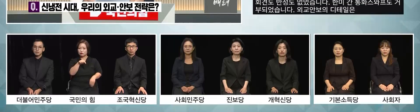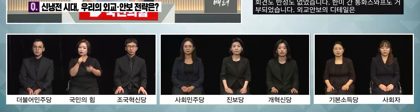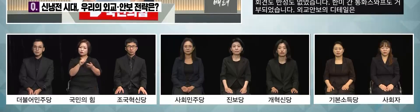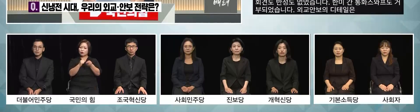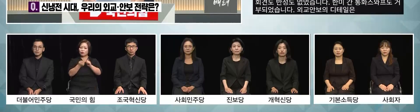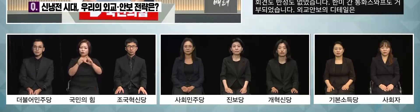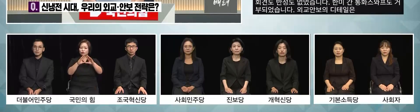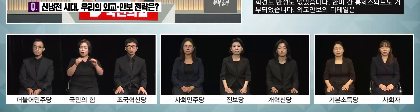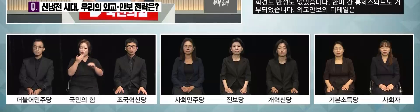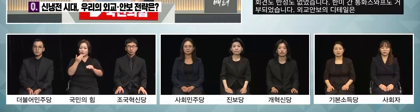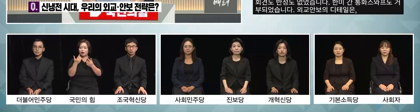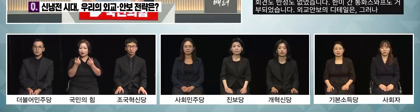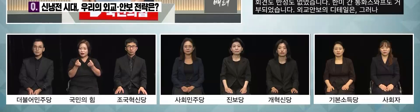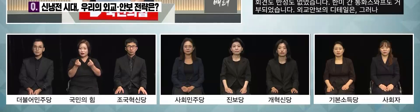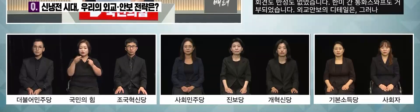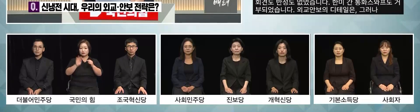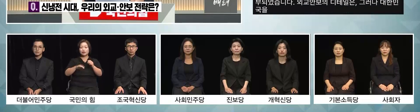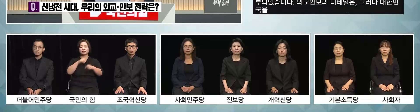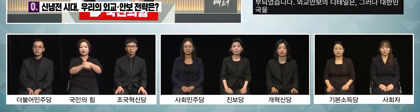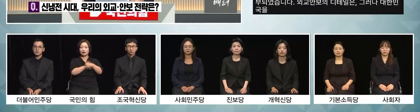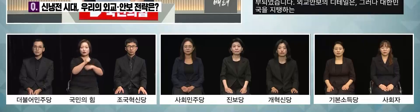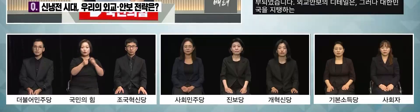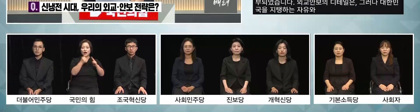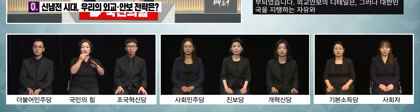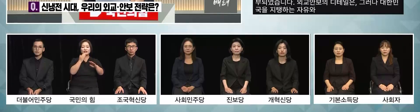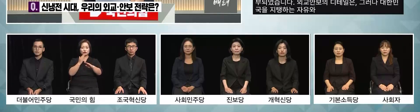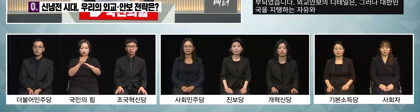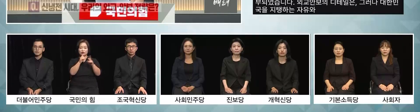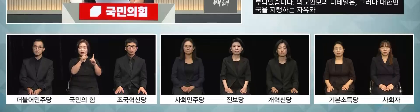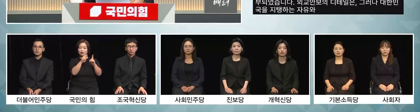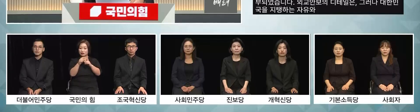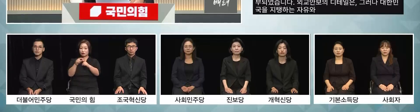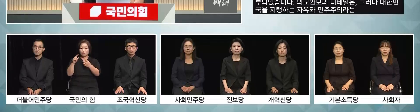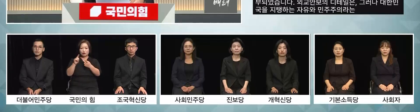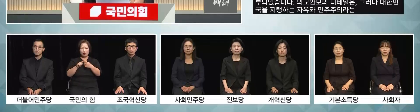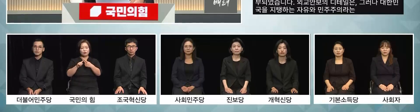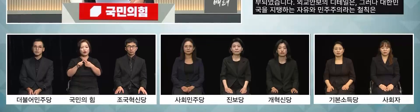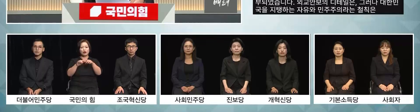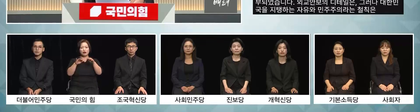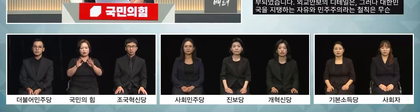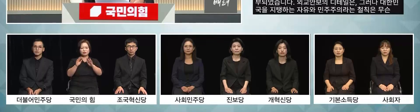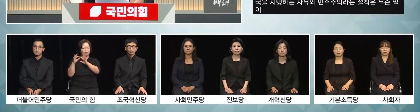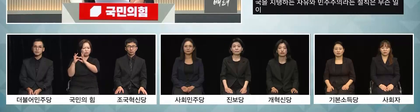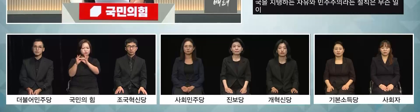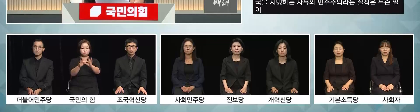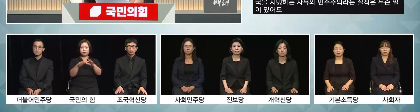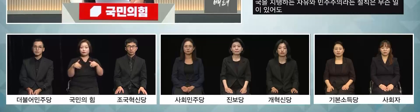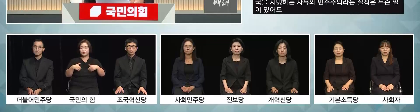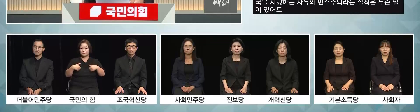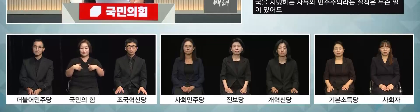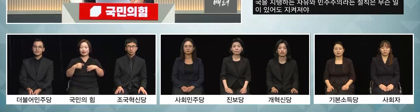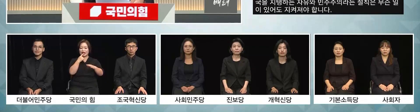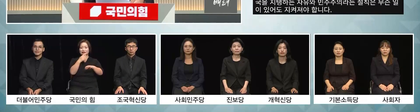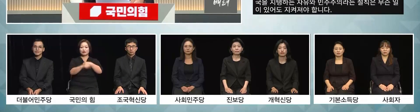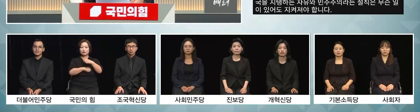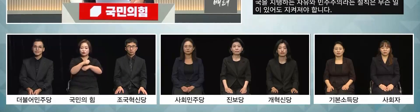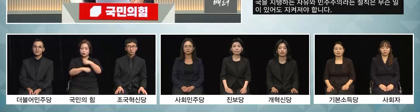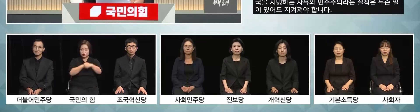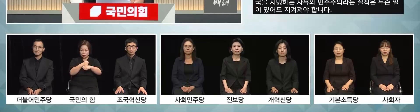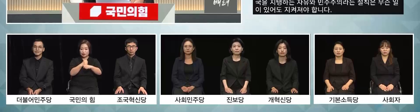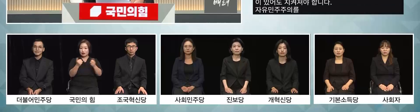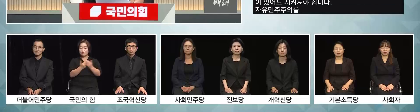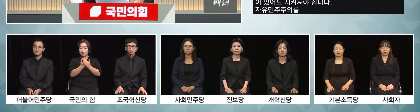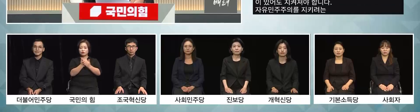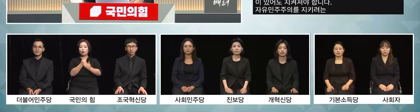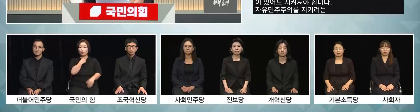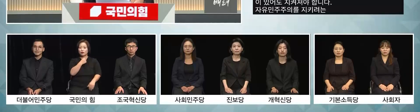그러나 대한민국을 지탱하는 자유와 민주라는 철칙은 무슨 일이 있어도 지켜져야 합니다. 자유민주주의를 지키려는 세력과의